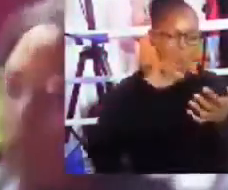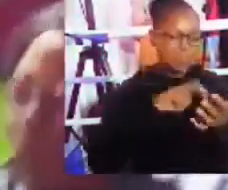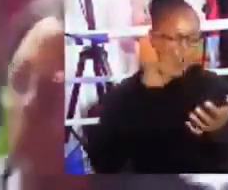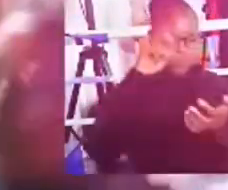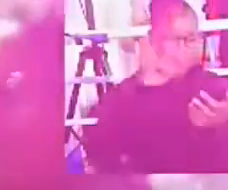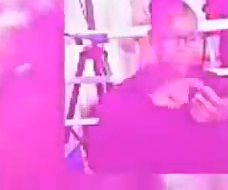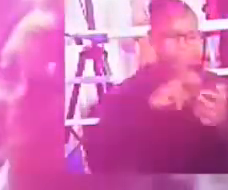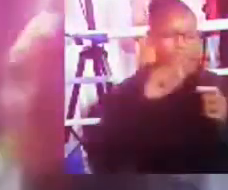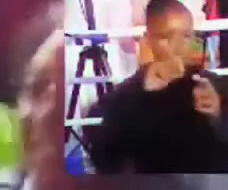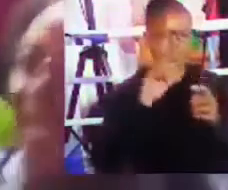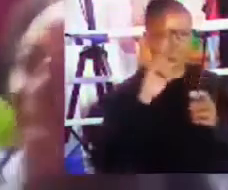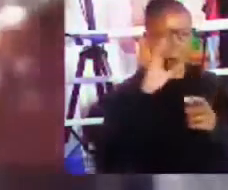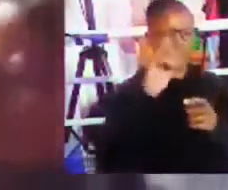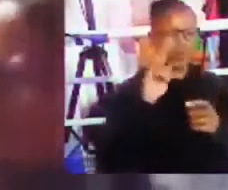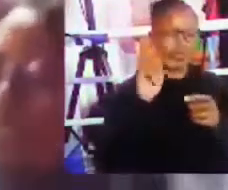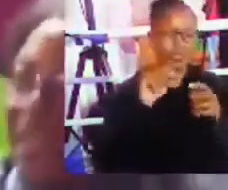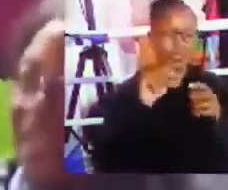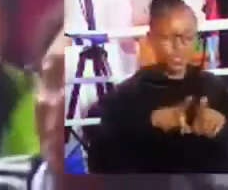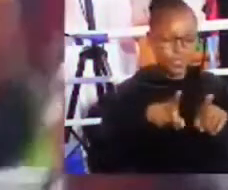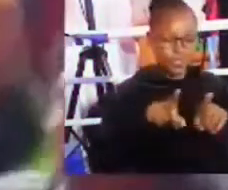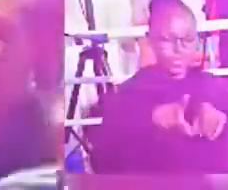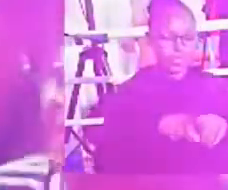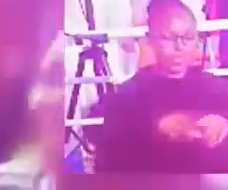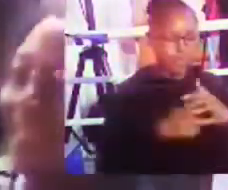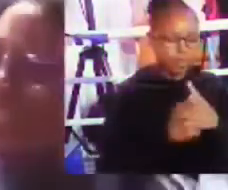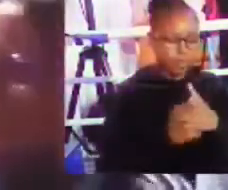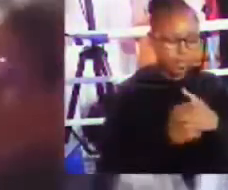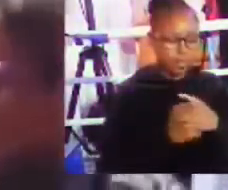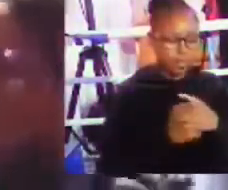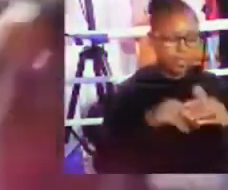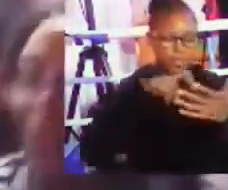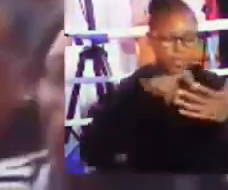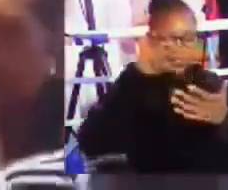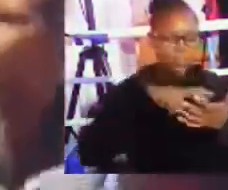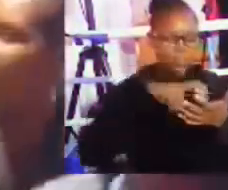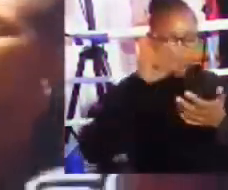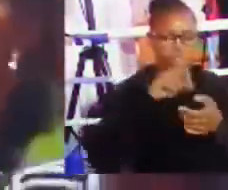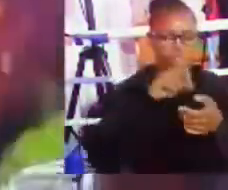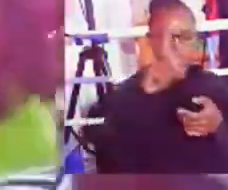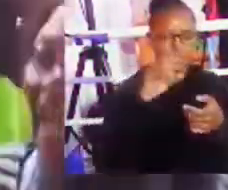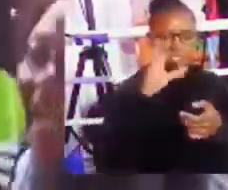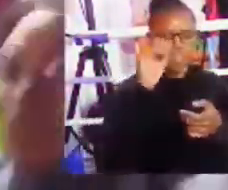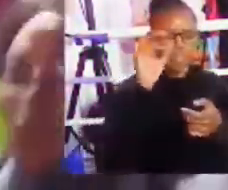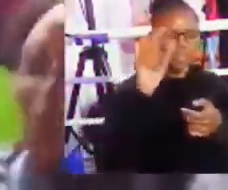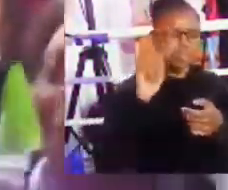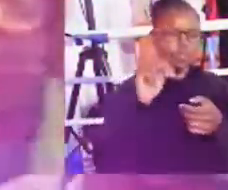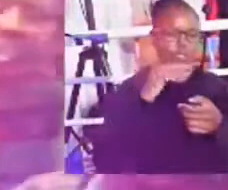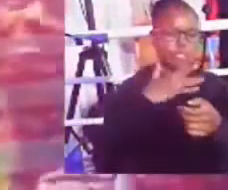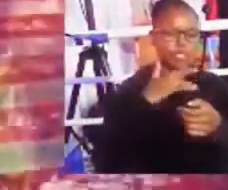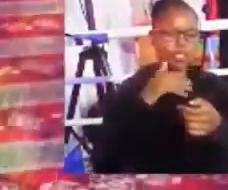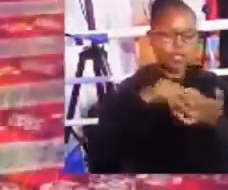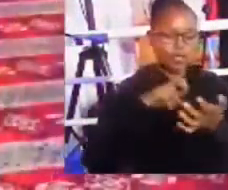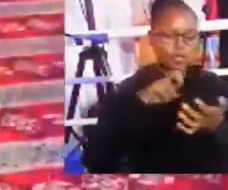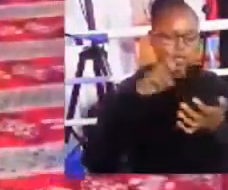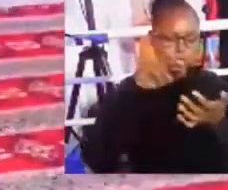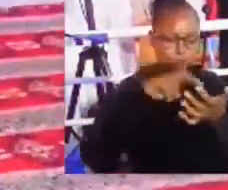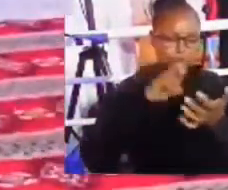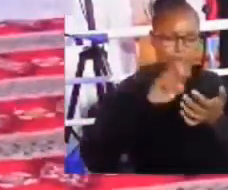kurasa. Turuke kisayu. Haya turuke kisayu ni turuke kisayu.